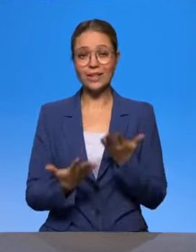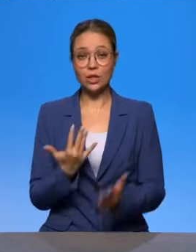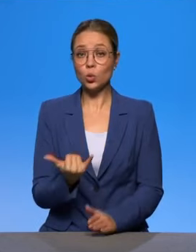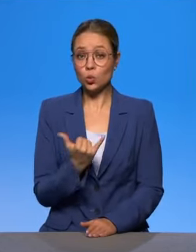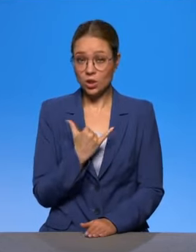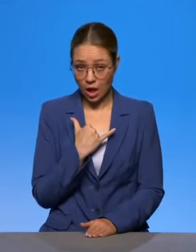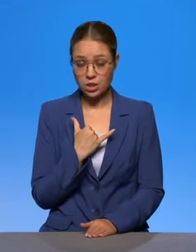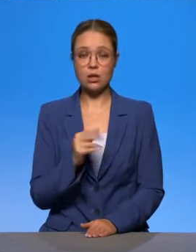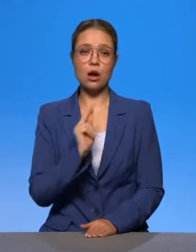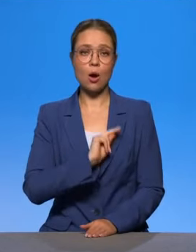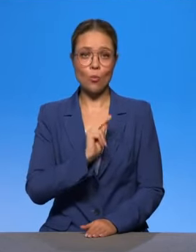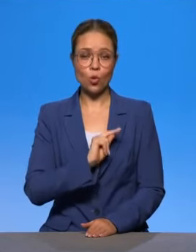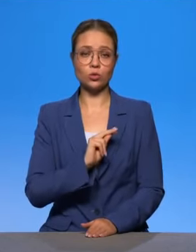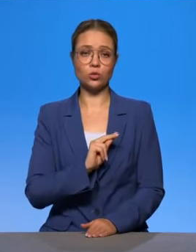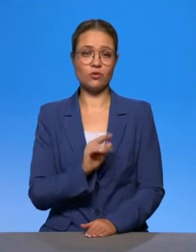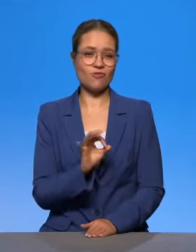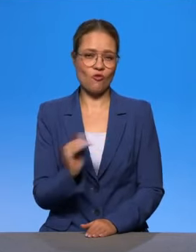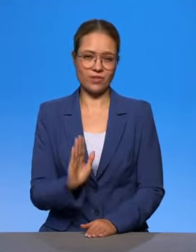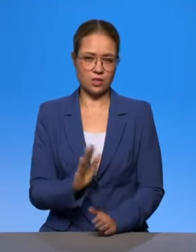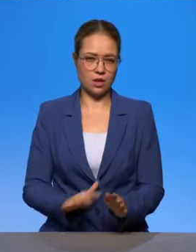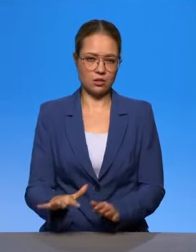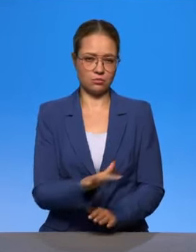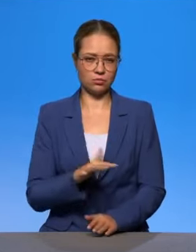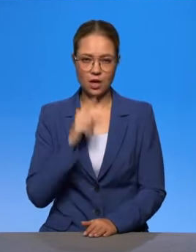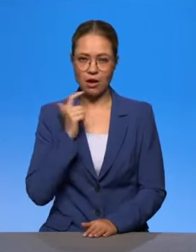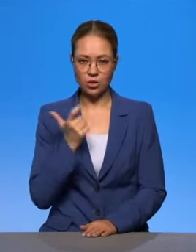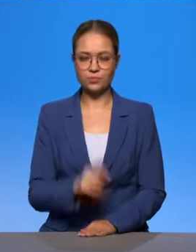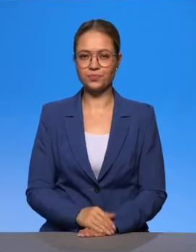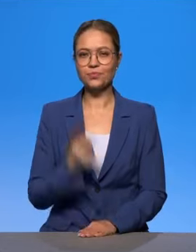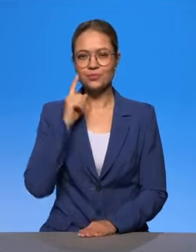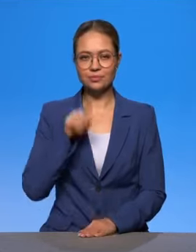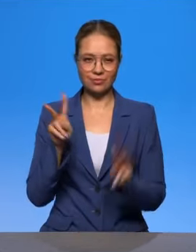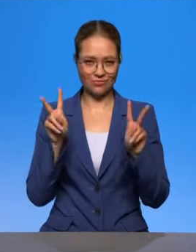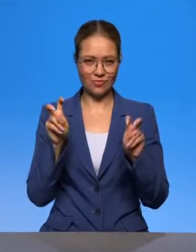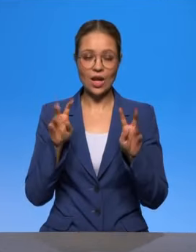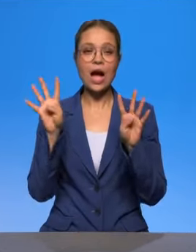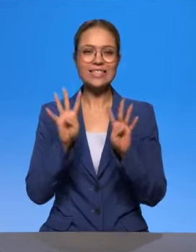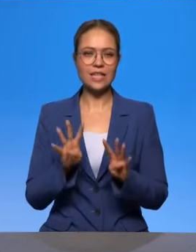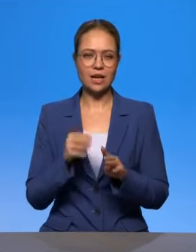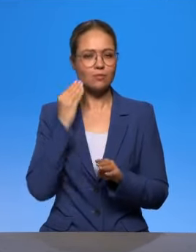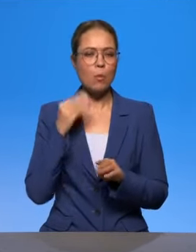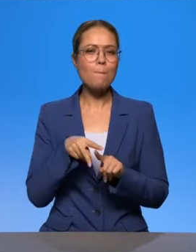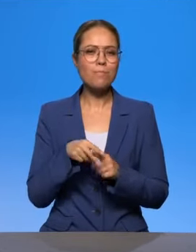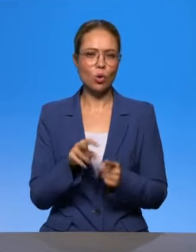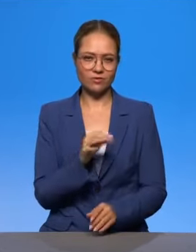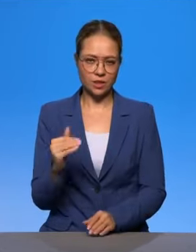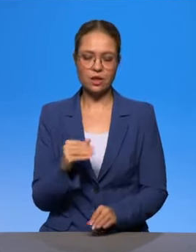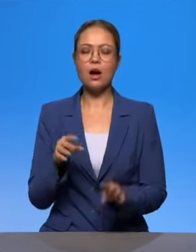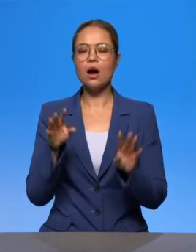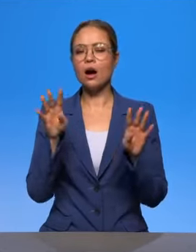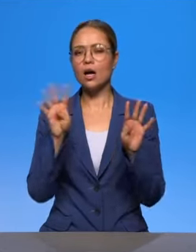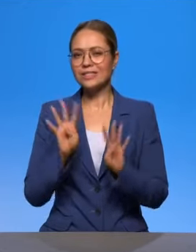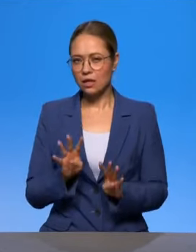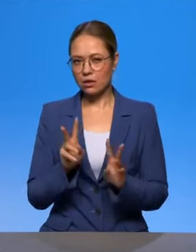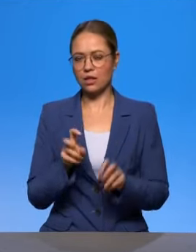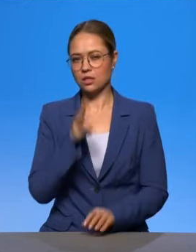Как следить за их благосостоянием? Вы знаете, серая зарплата оценочная, ну там Минфин